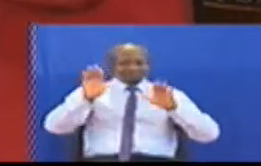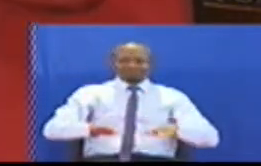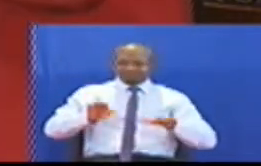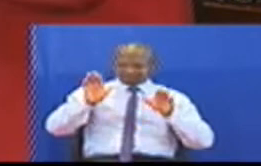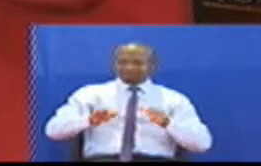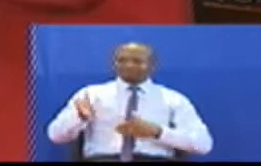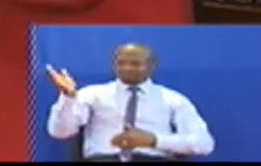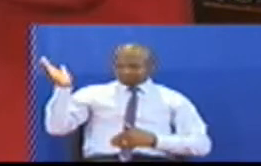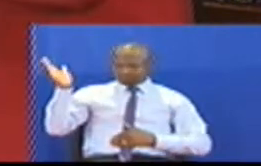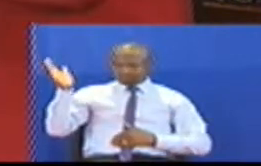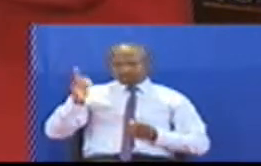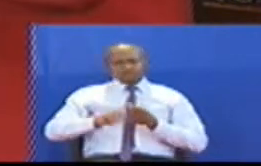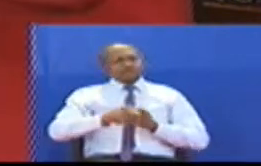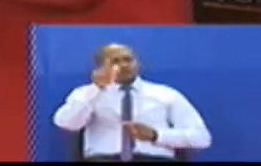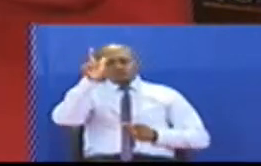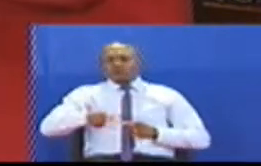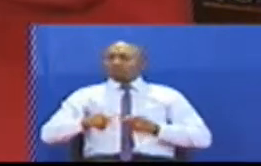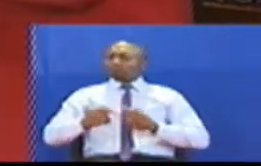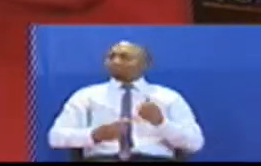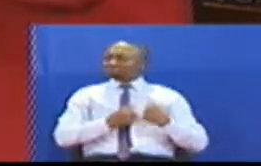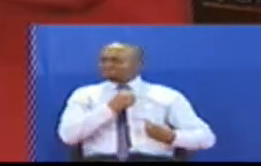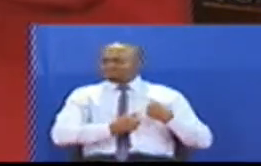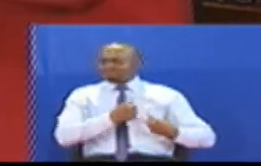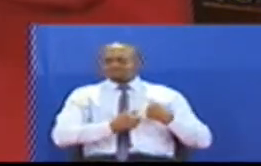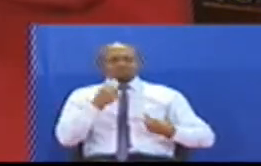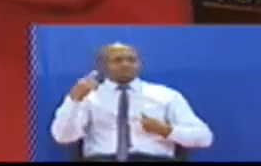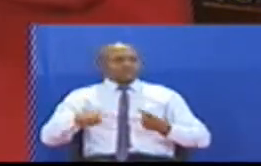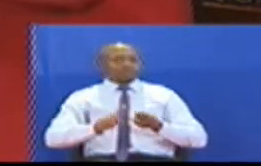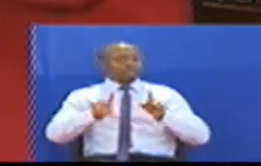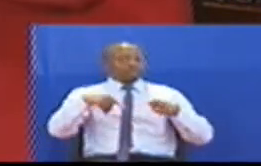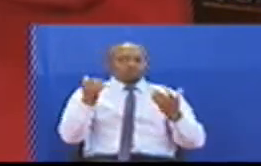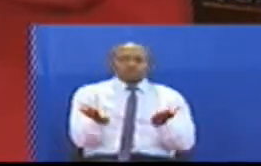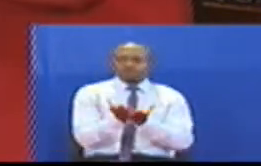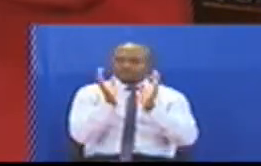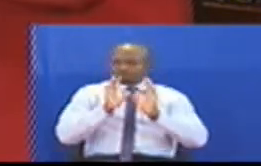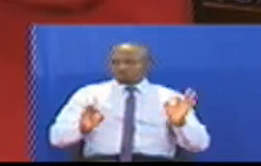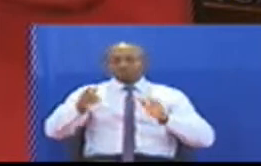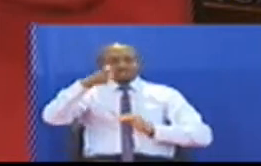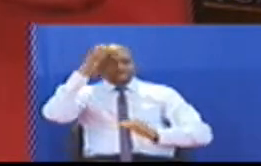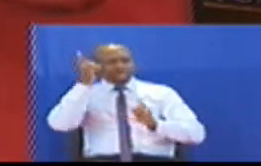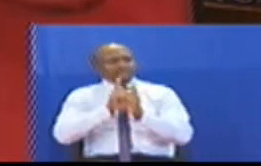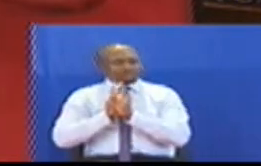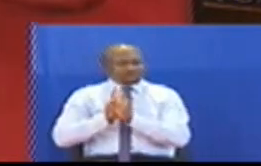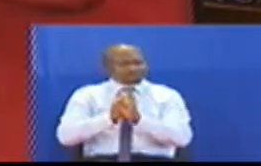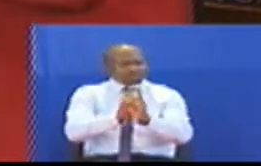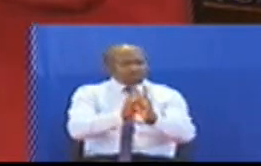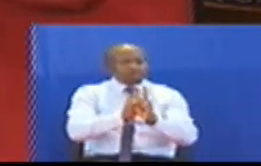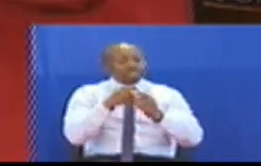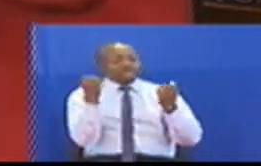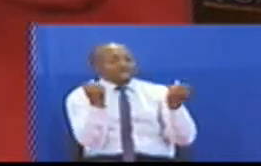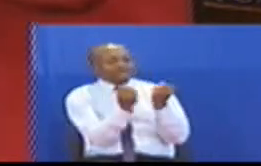Mkuu, watu hao wanaumia sana. Lakini kwa bahati nzuri sana, serikali ilifuatilia, ikaunda